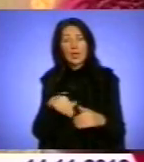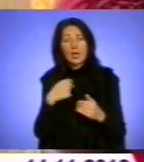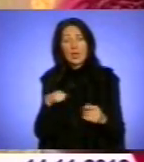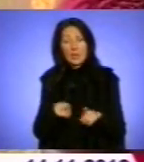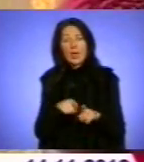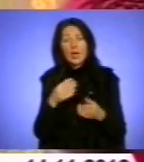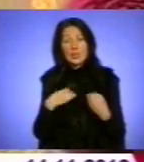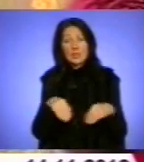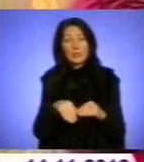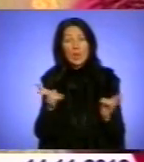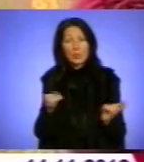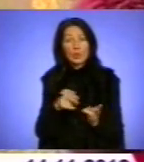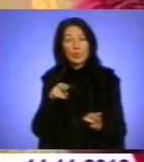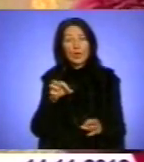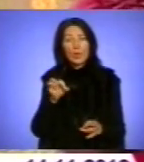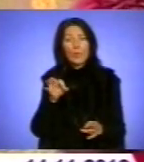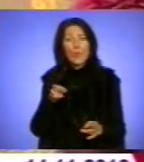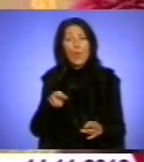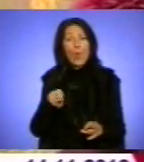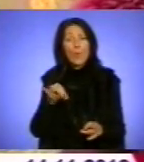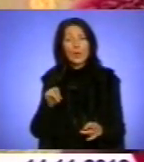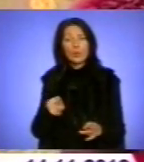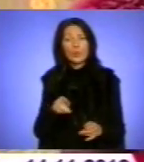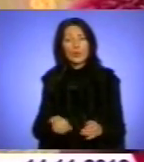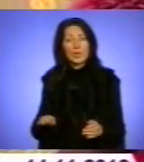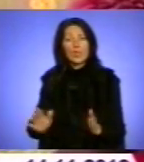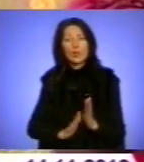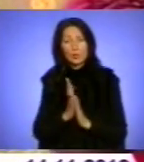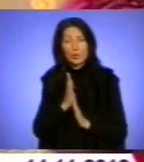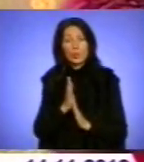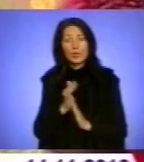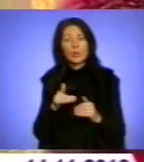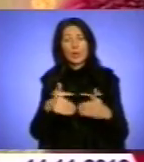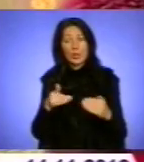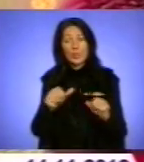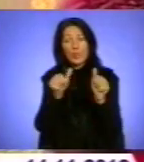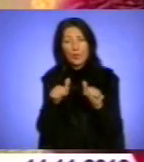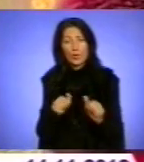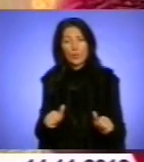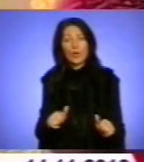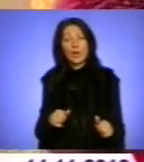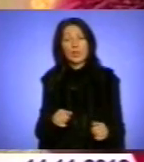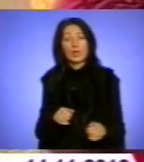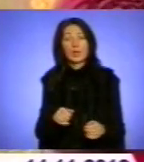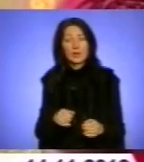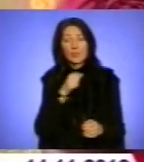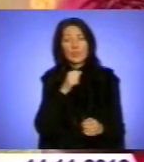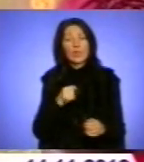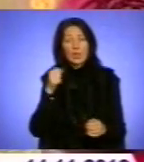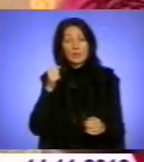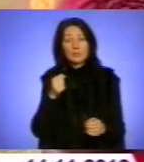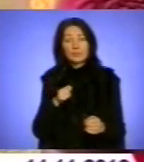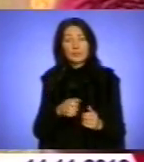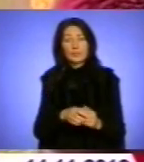сім'я потребує помпи, тому що дітки ростуть і на етапі формування, на етапі статевого дозрівання.